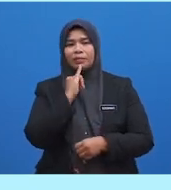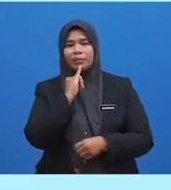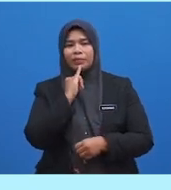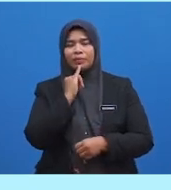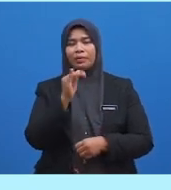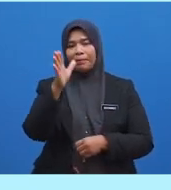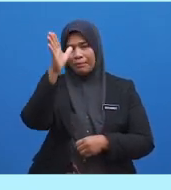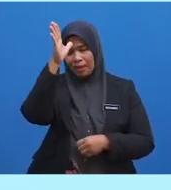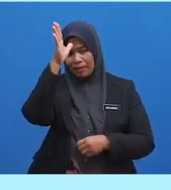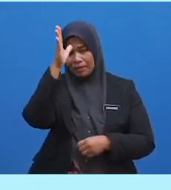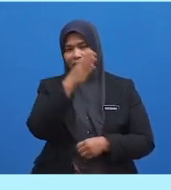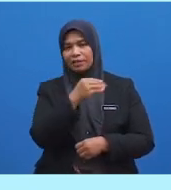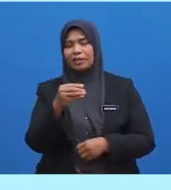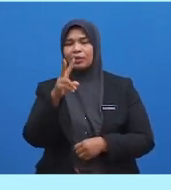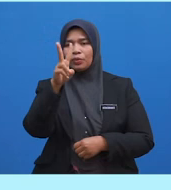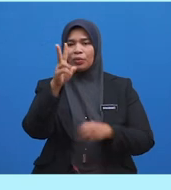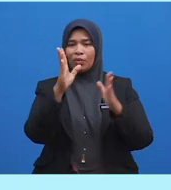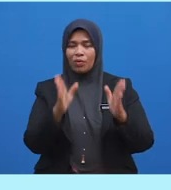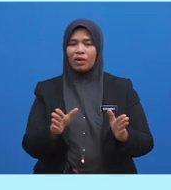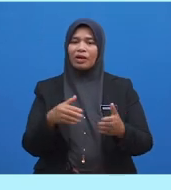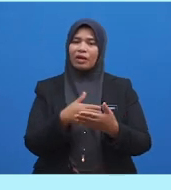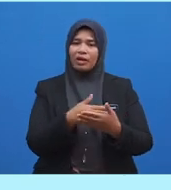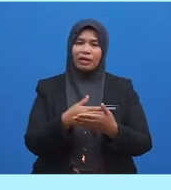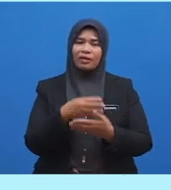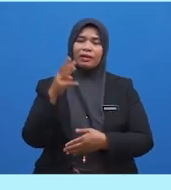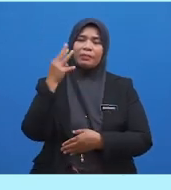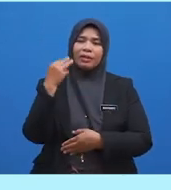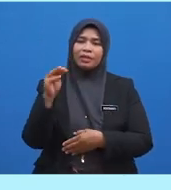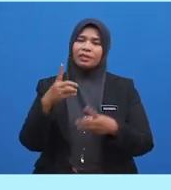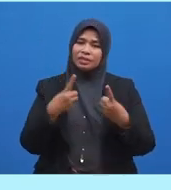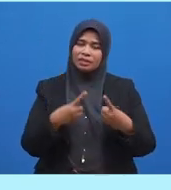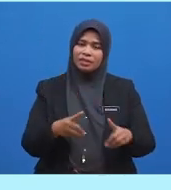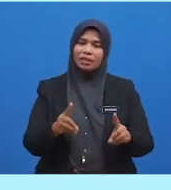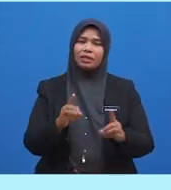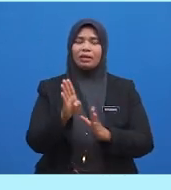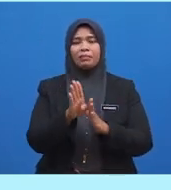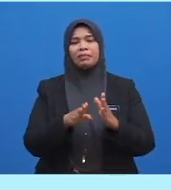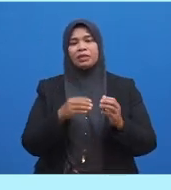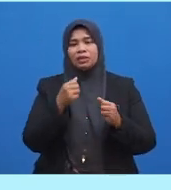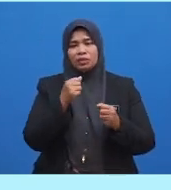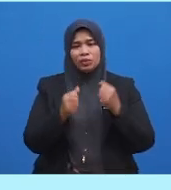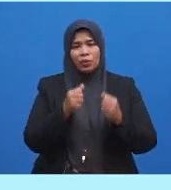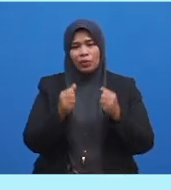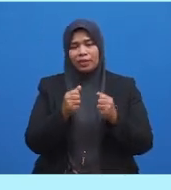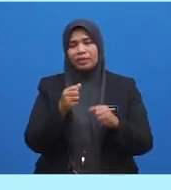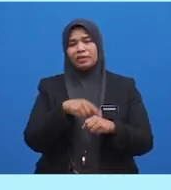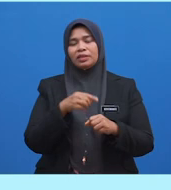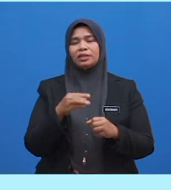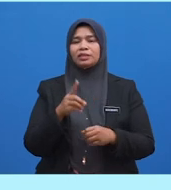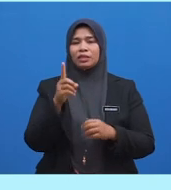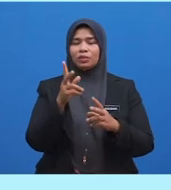bapak dan dua orang anak mereka sedang berjogging disebuah